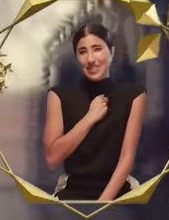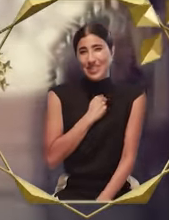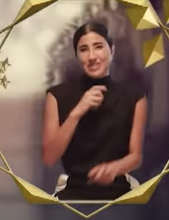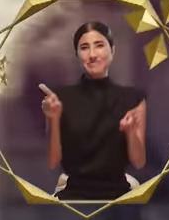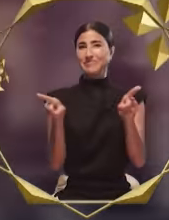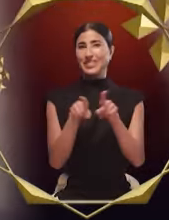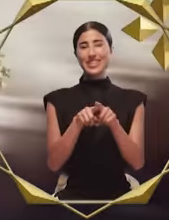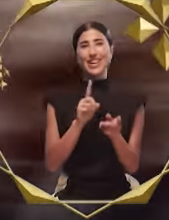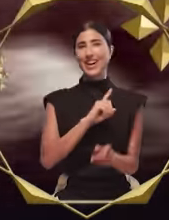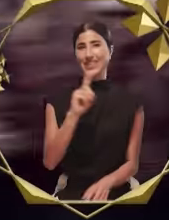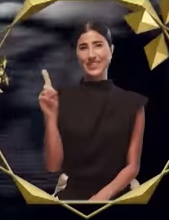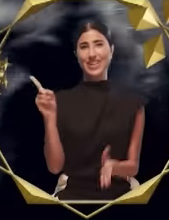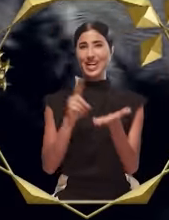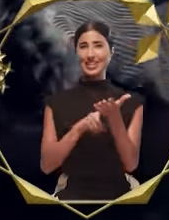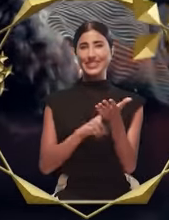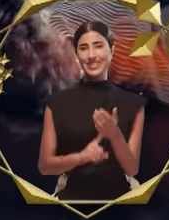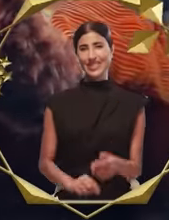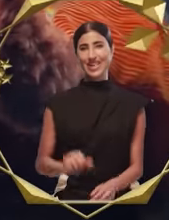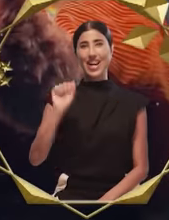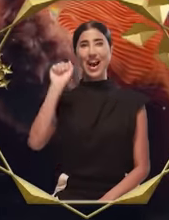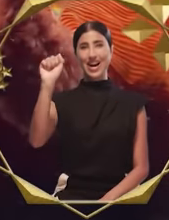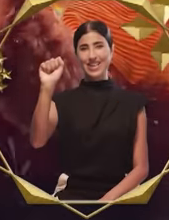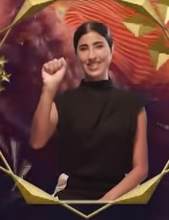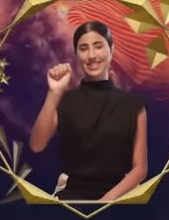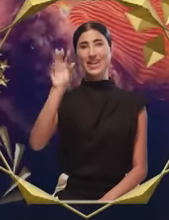تقاربنا أصلا. هبة حمادة.